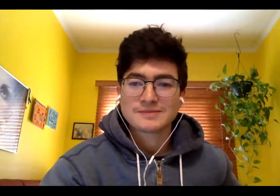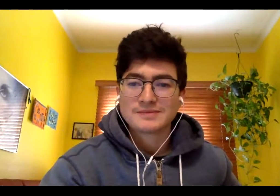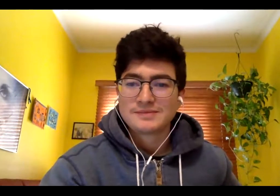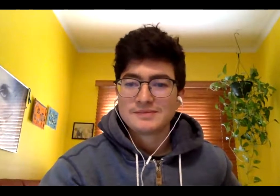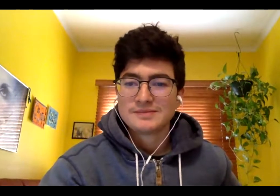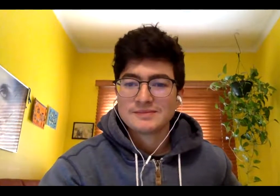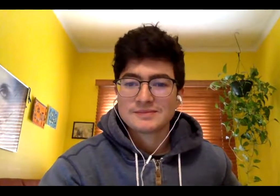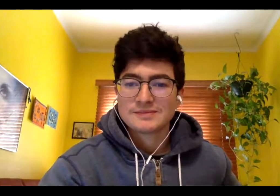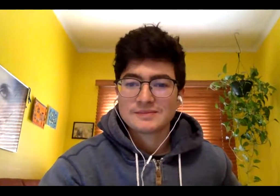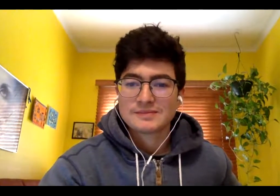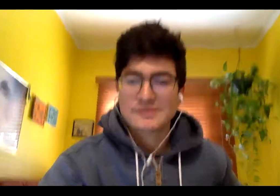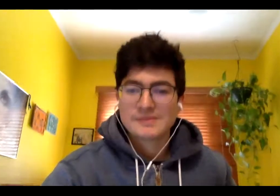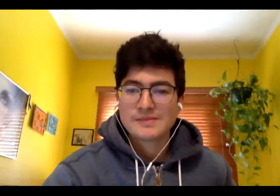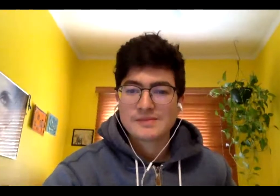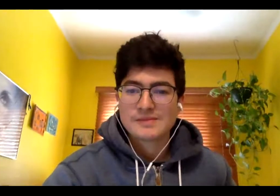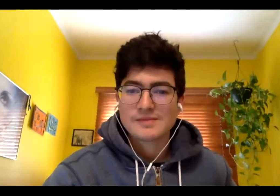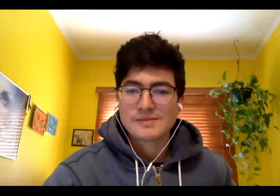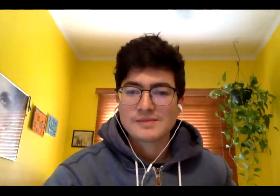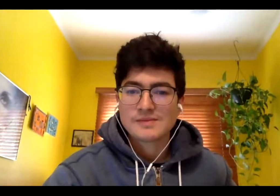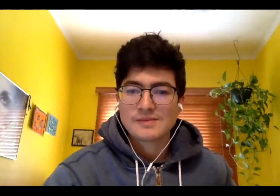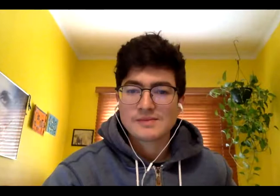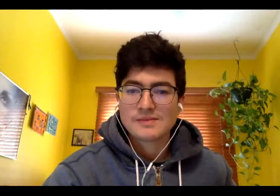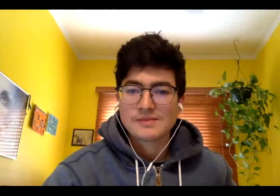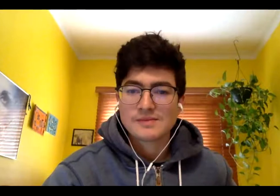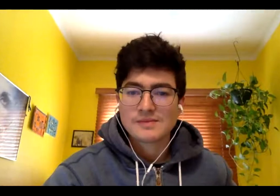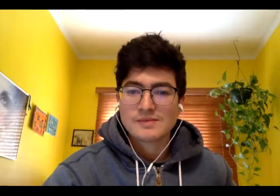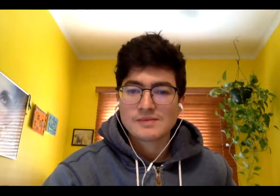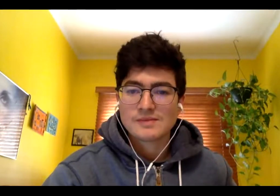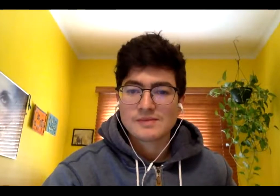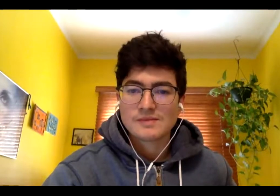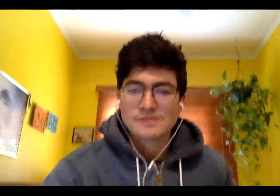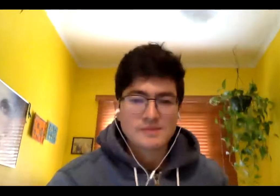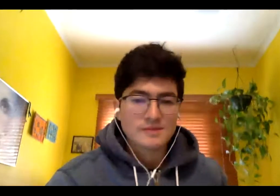On recommence dans 1 heure. On va au déjeuner.